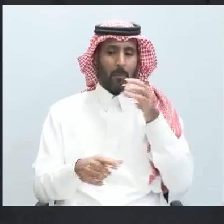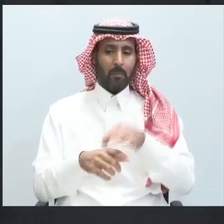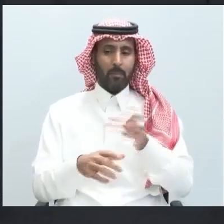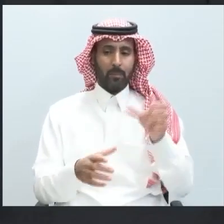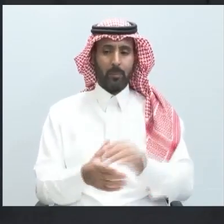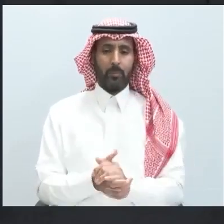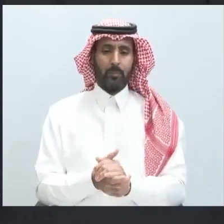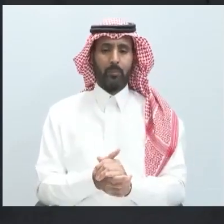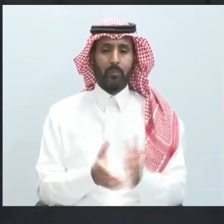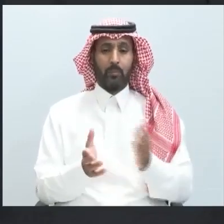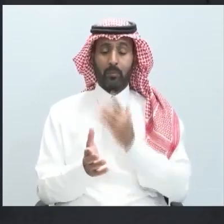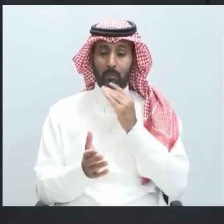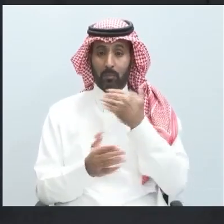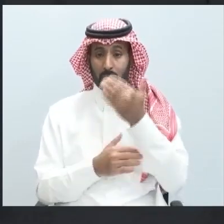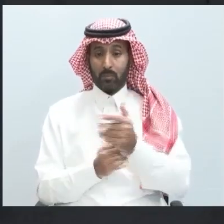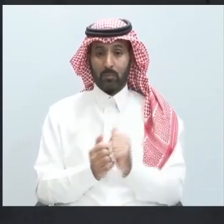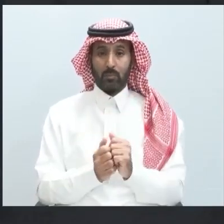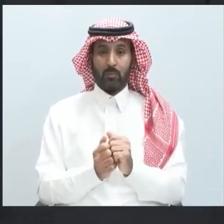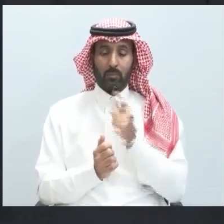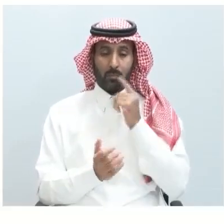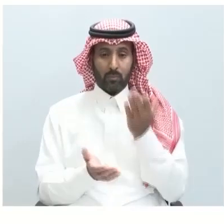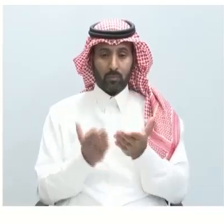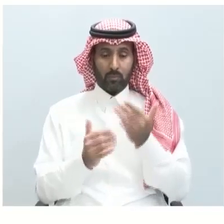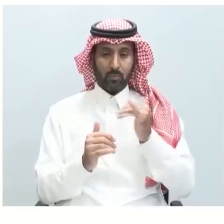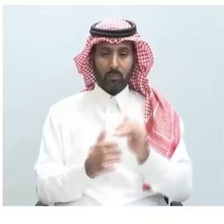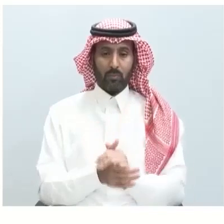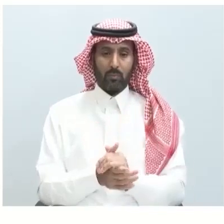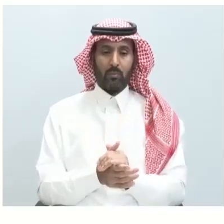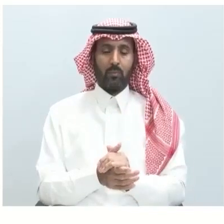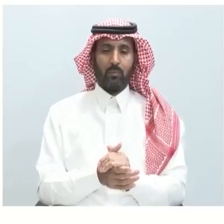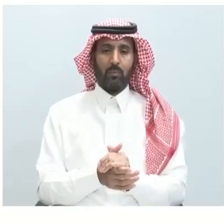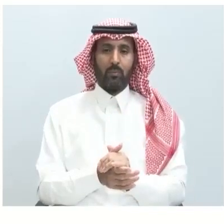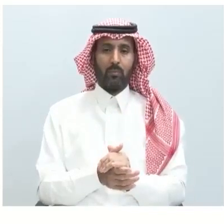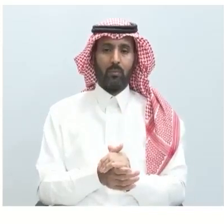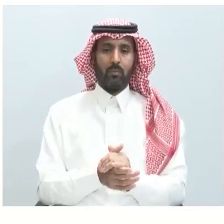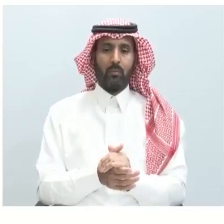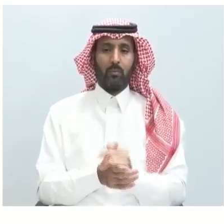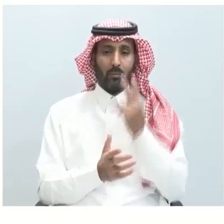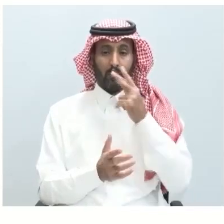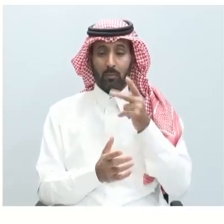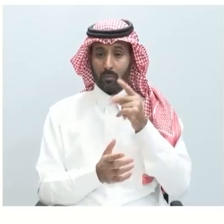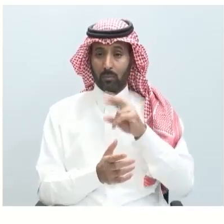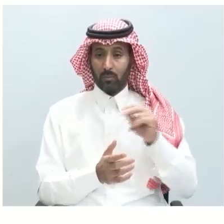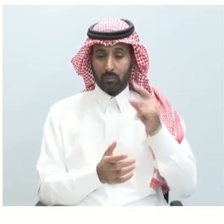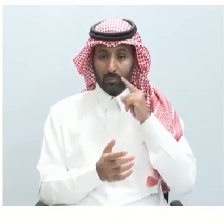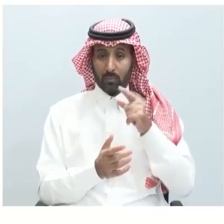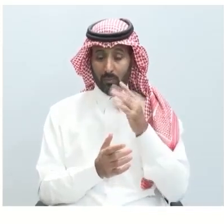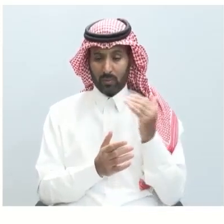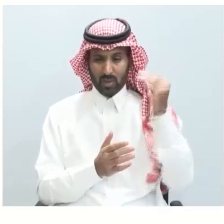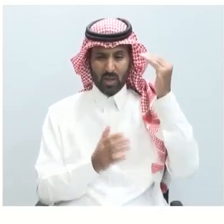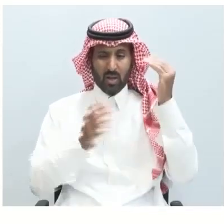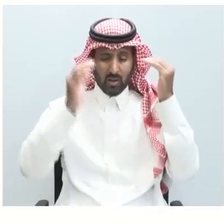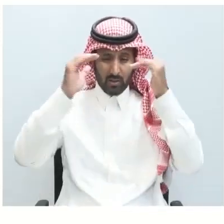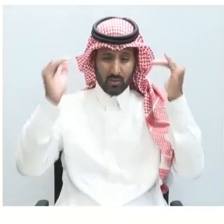من اشخاص اذا هنا حدث ايضا توازن في الجسم اذا سنش بهه ناطحتي